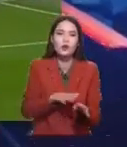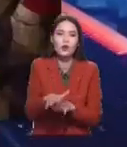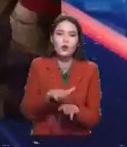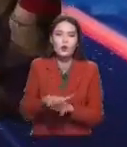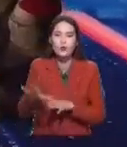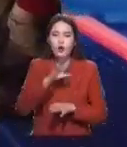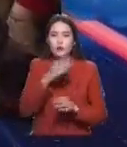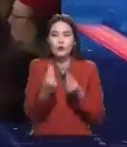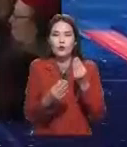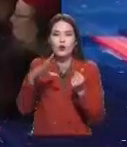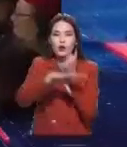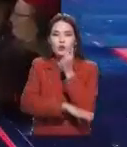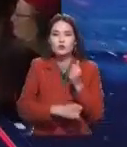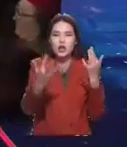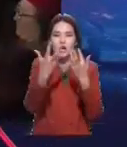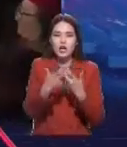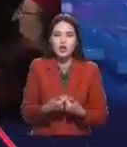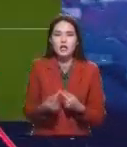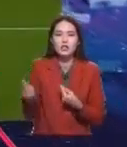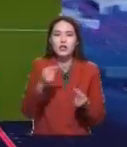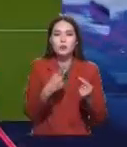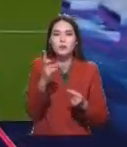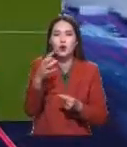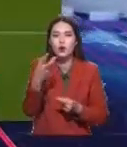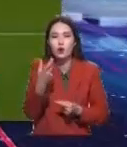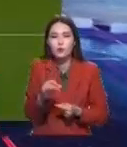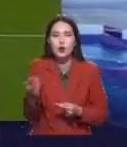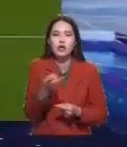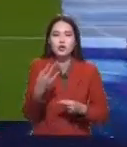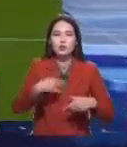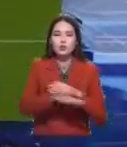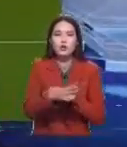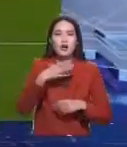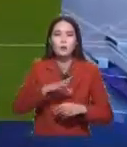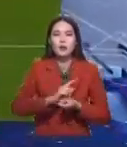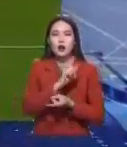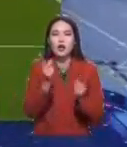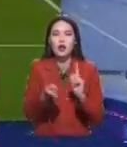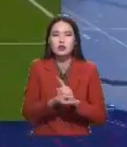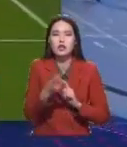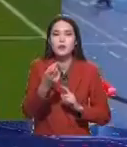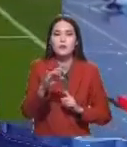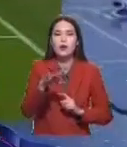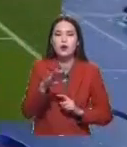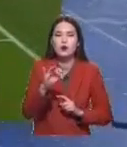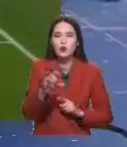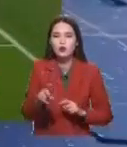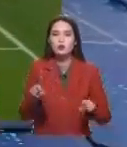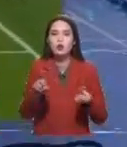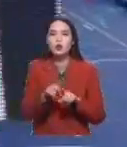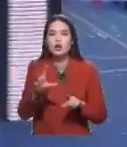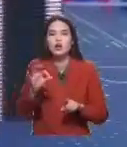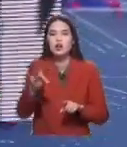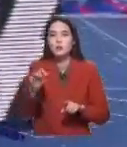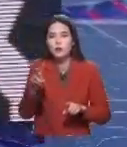соңында финдіктер есепті еселеуге тырысқанымен ештеңе шықпады. Керісінше, Бахтиор Зайнуддинов ойынның соңғы